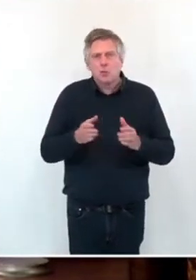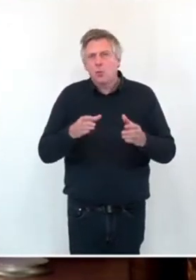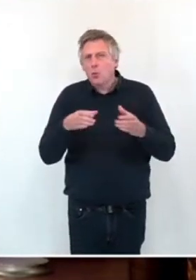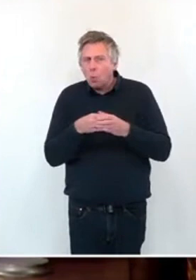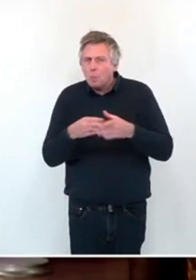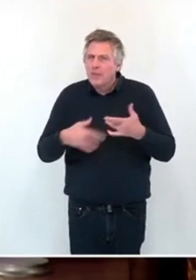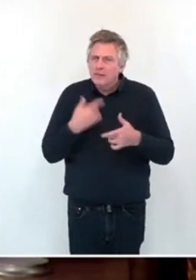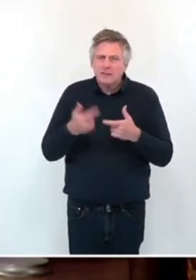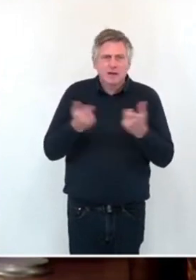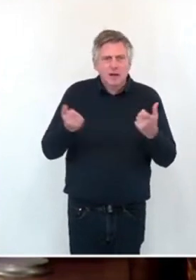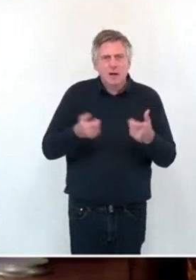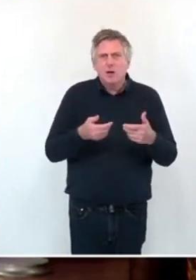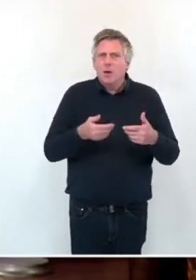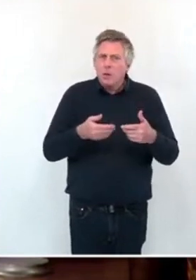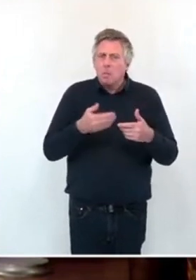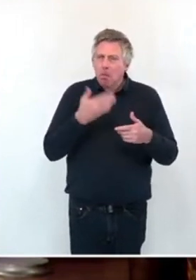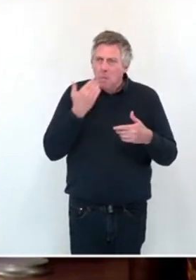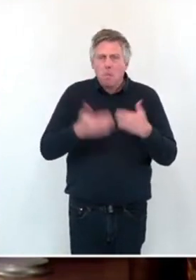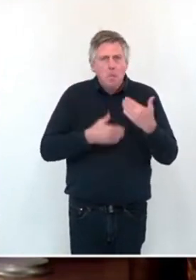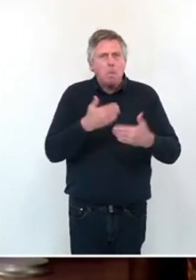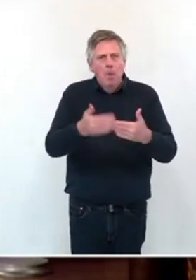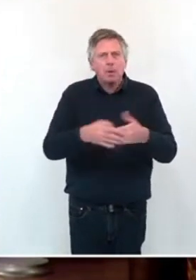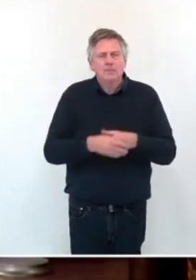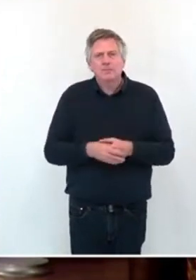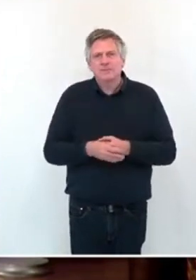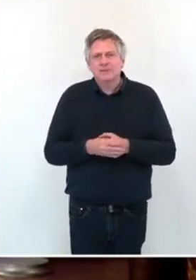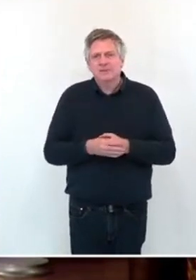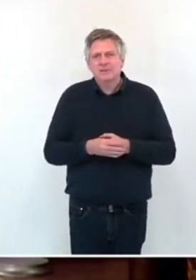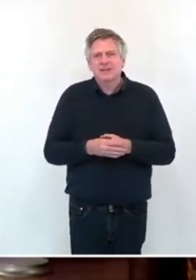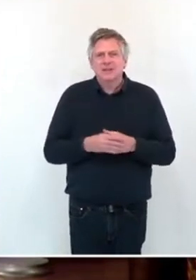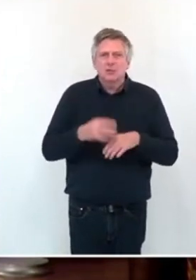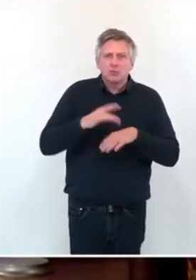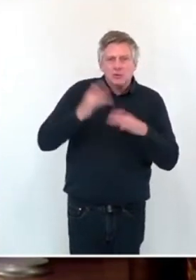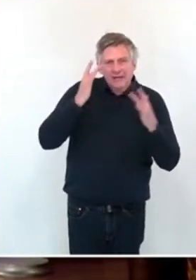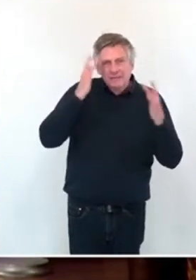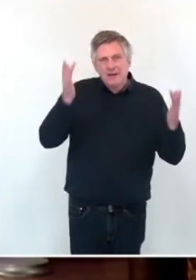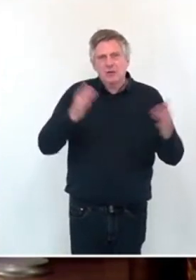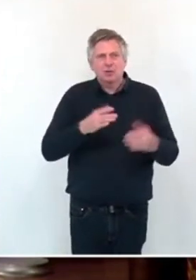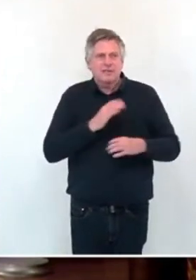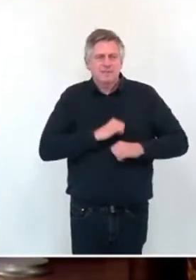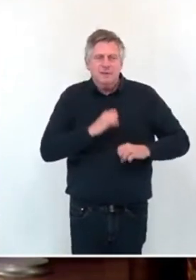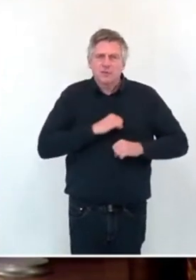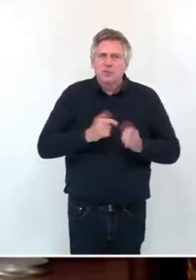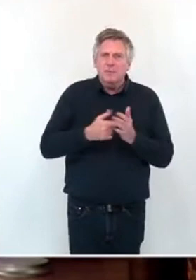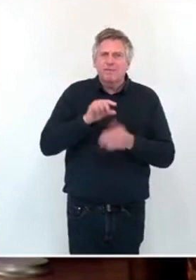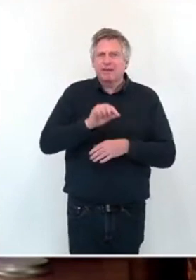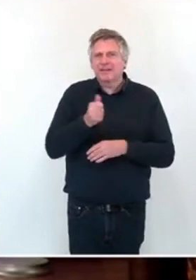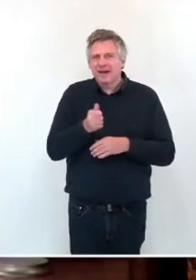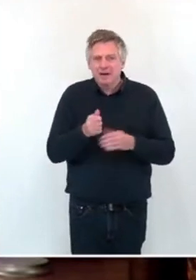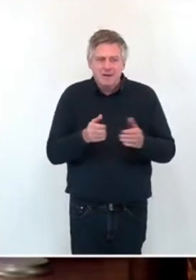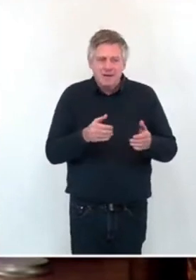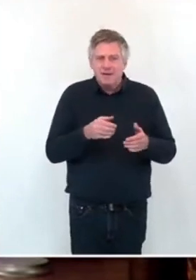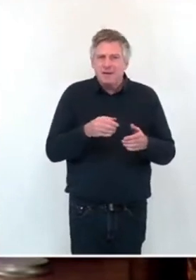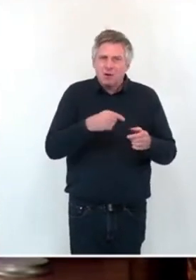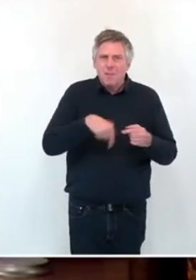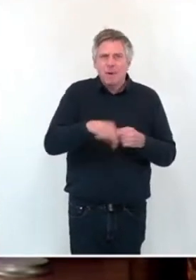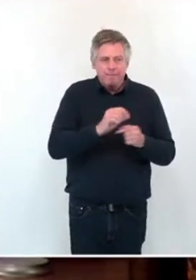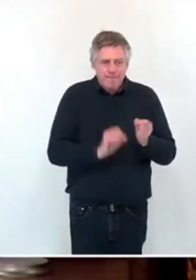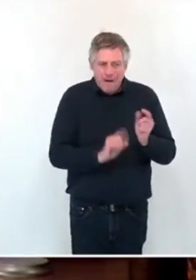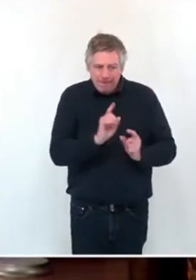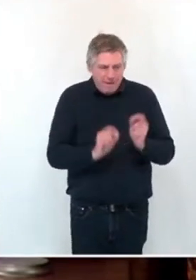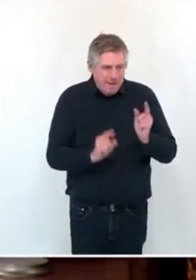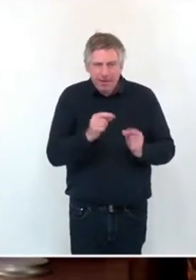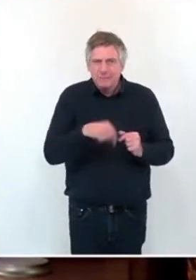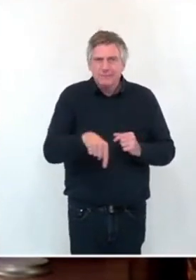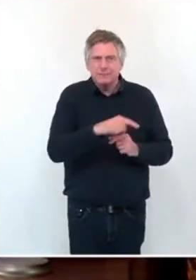Le fonds d'accompagnement à l'émergence et à l'expérimentation, créé en 2021, est un formidable